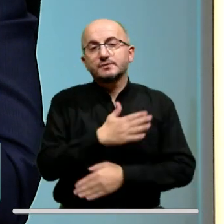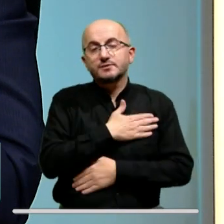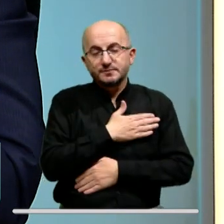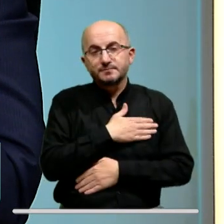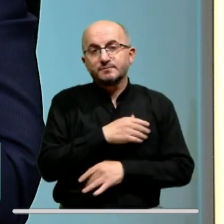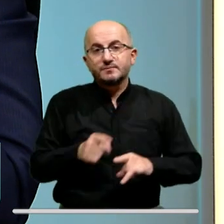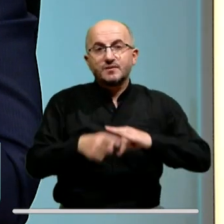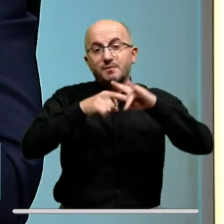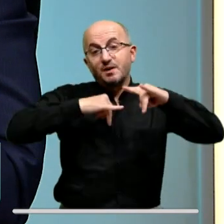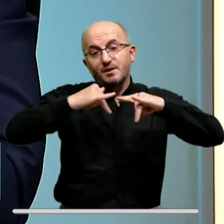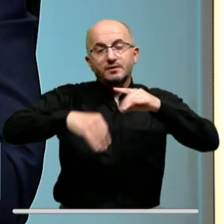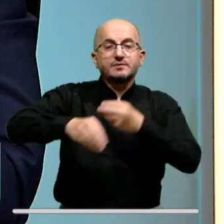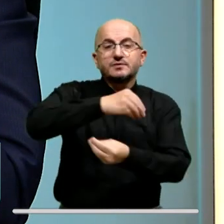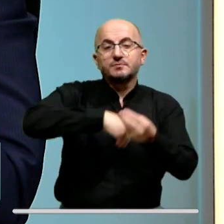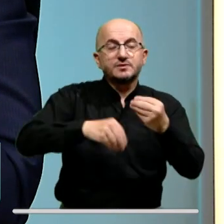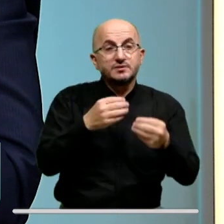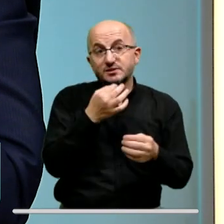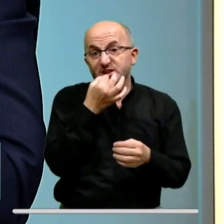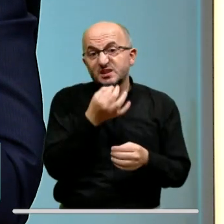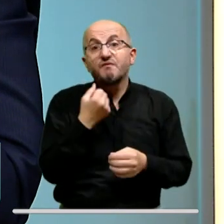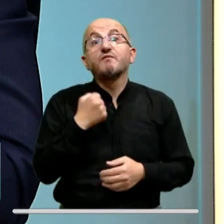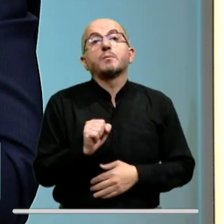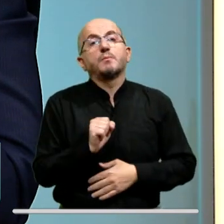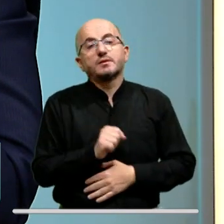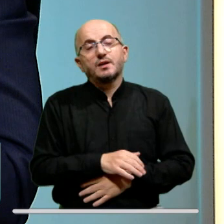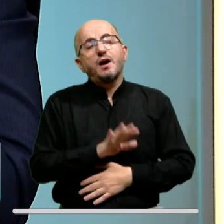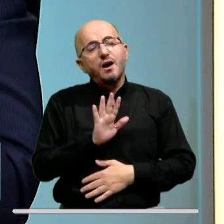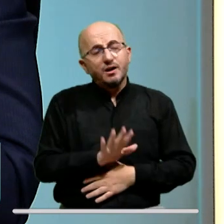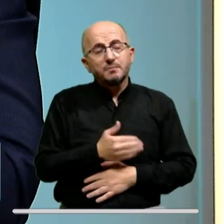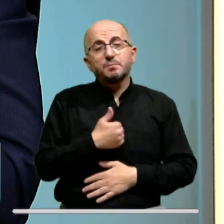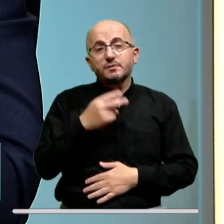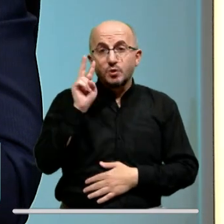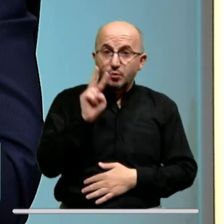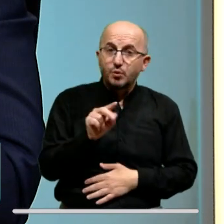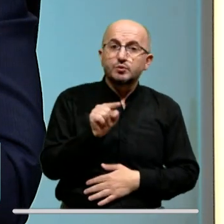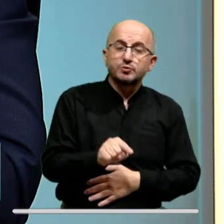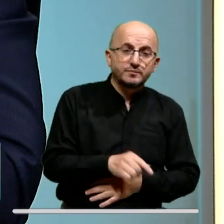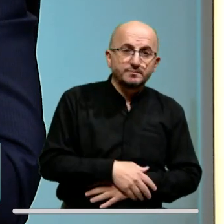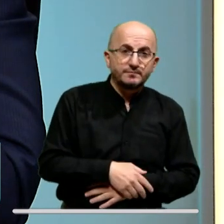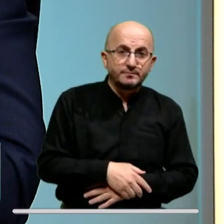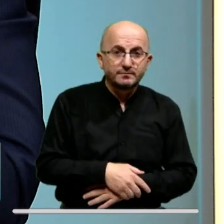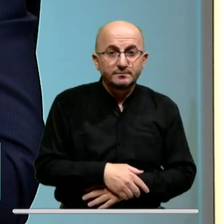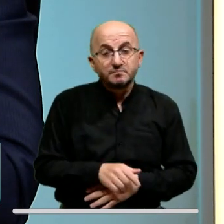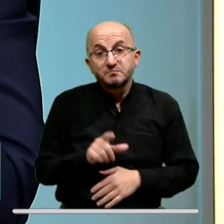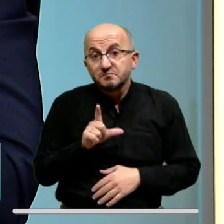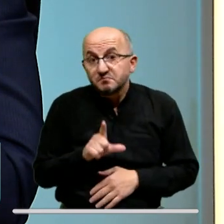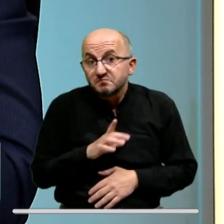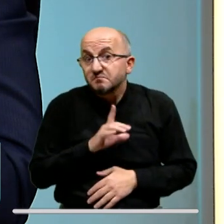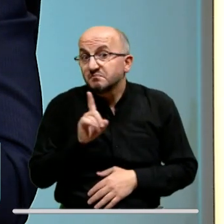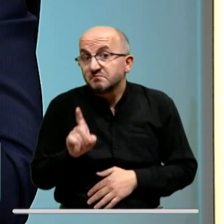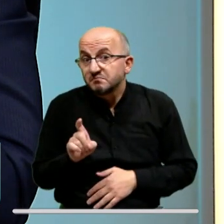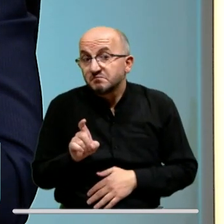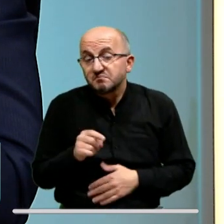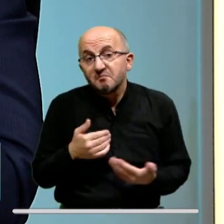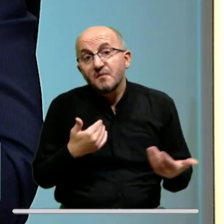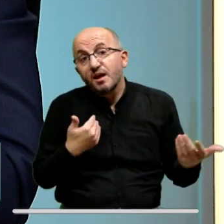şekilde tavaf yapılmasına cevaz vermemektedir. Ancak benim de gördüğüm şu ki buna burada gerek var mıdır? Bence bir